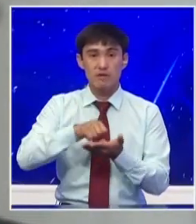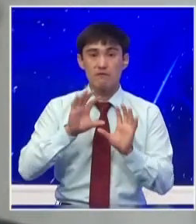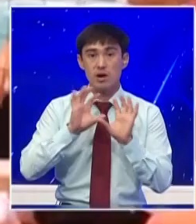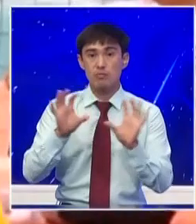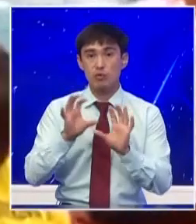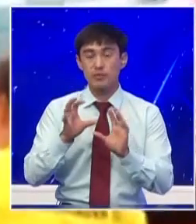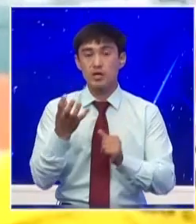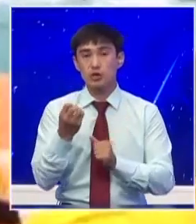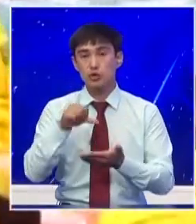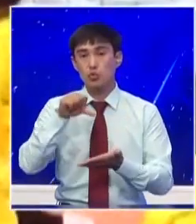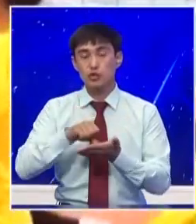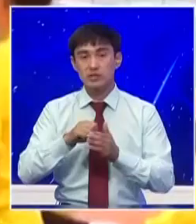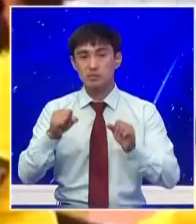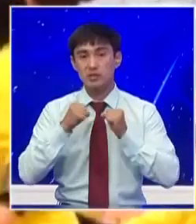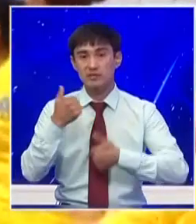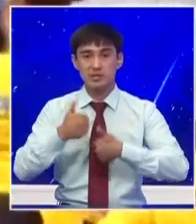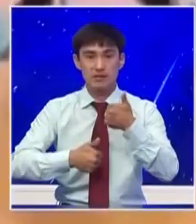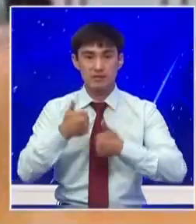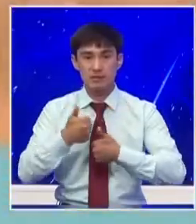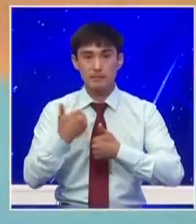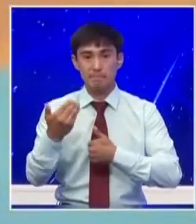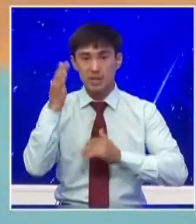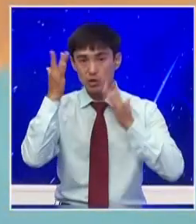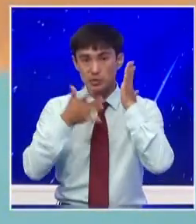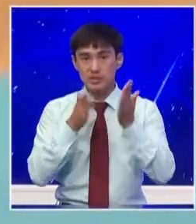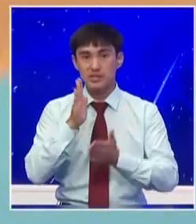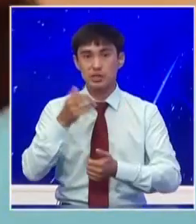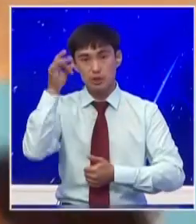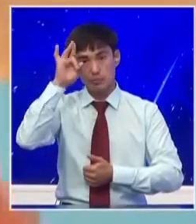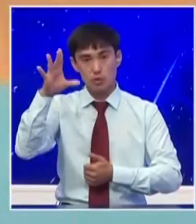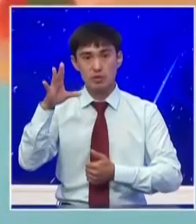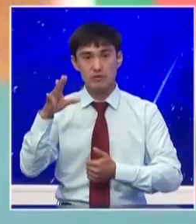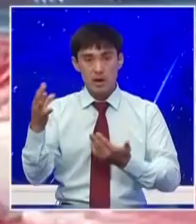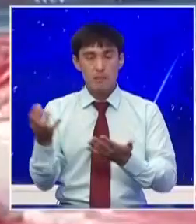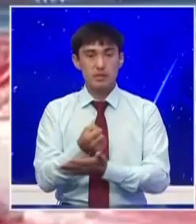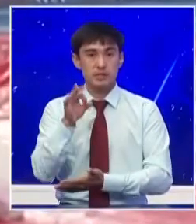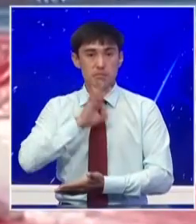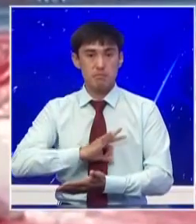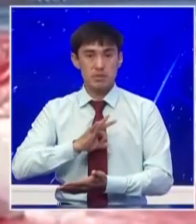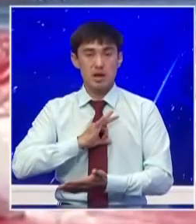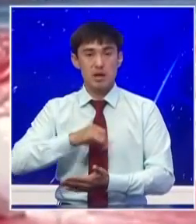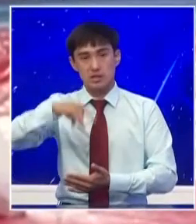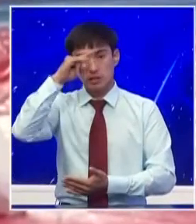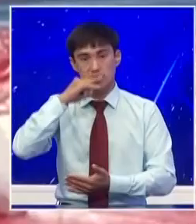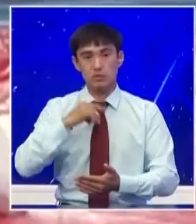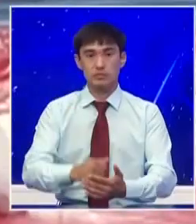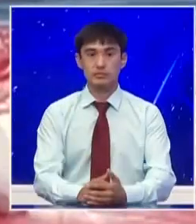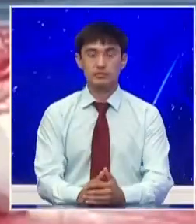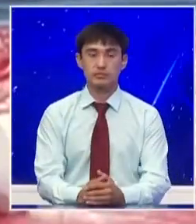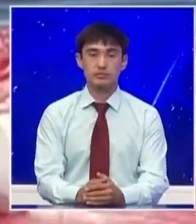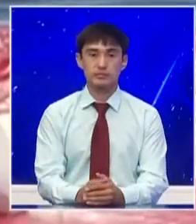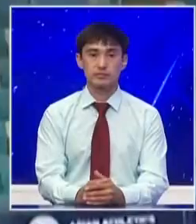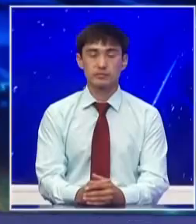волейбол, а еще участвует в спортивных соревнованиях. Ее мечта – стать чемпионкой и принести медаль Казахстану.